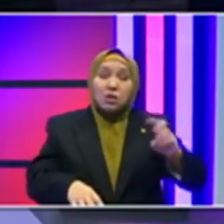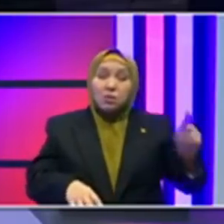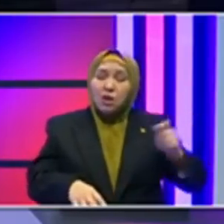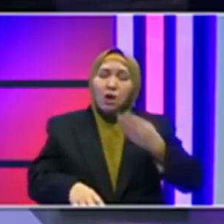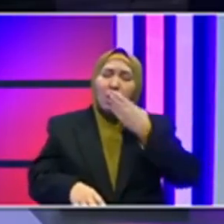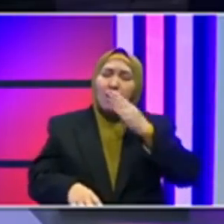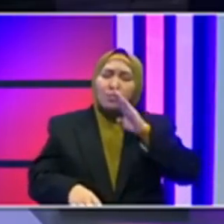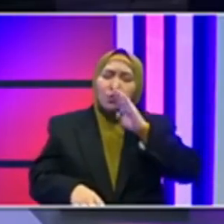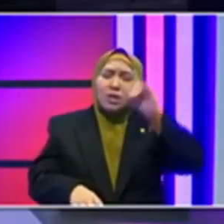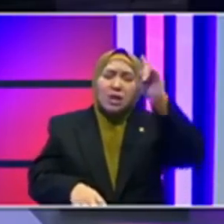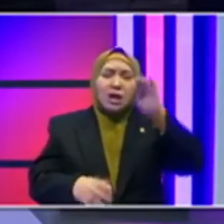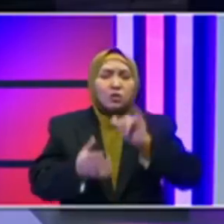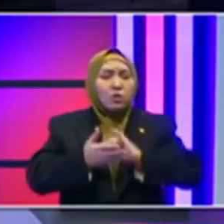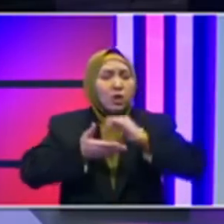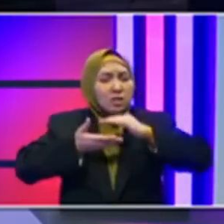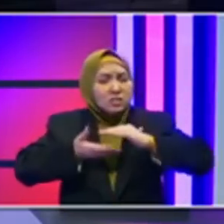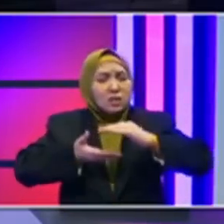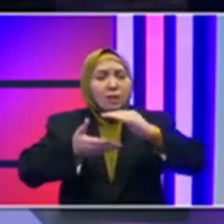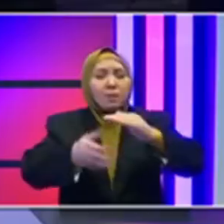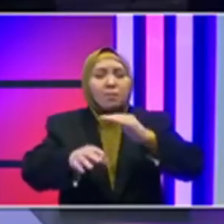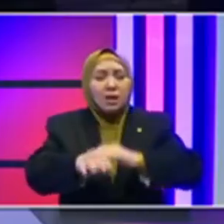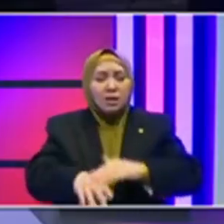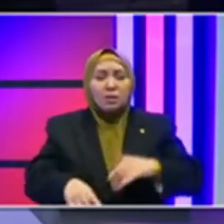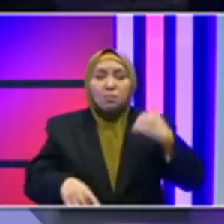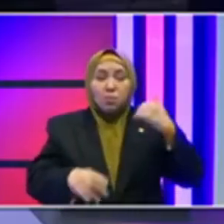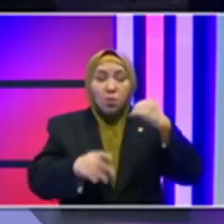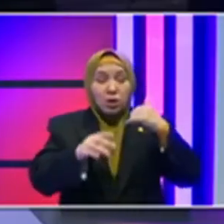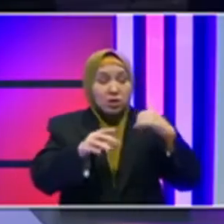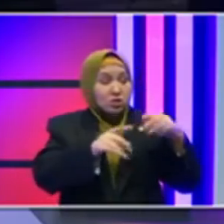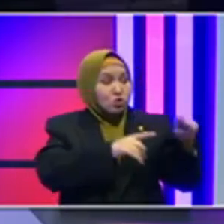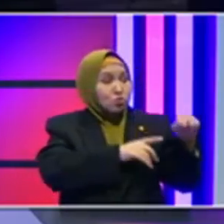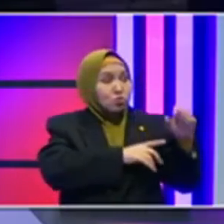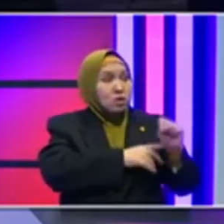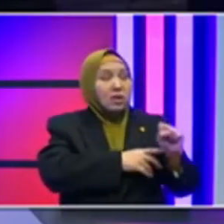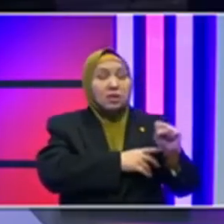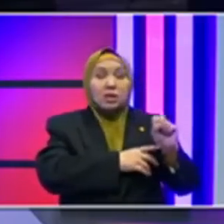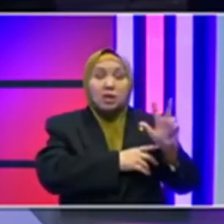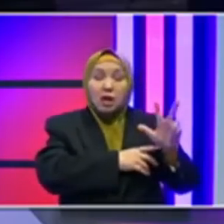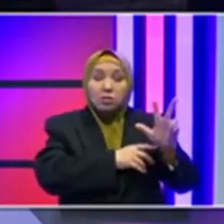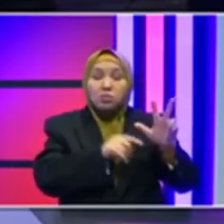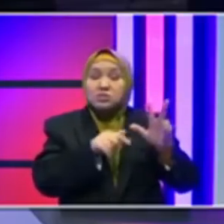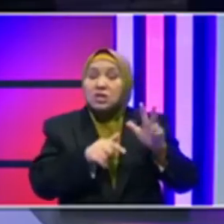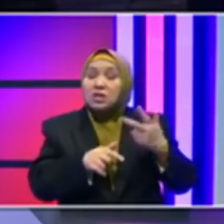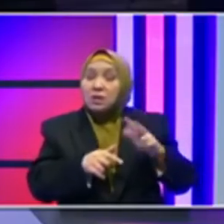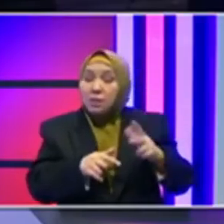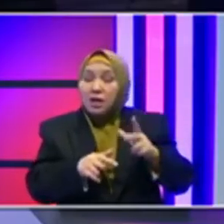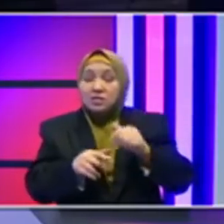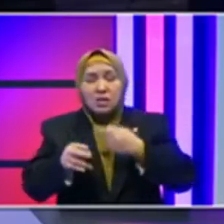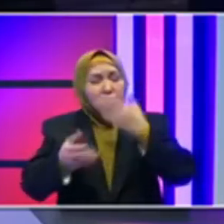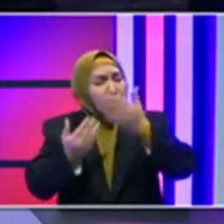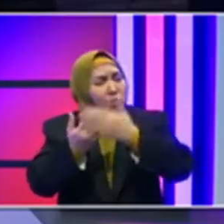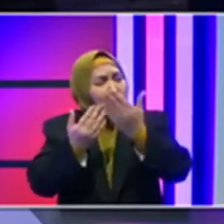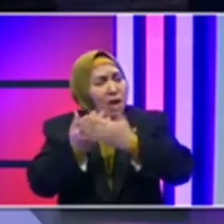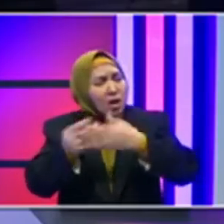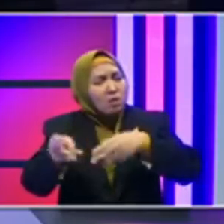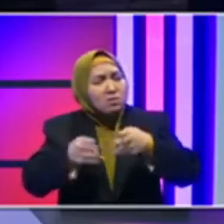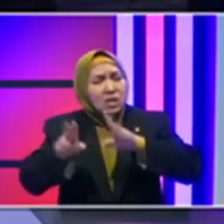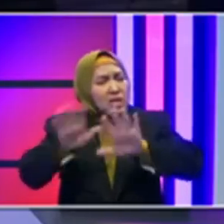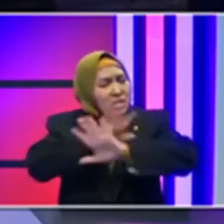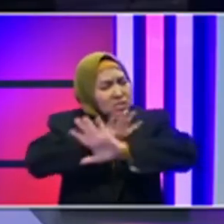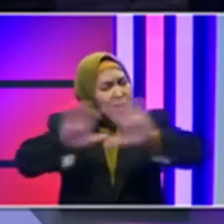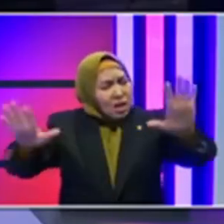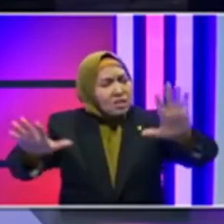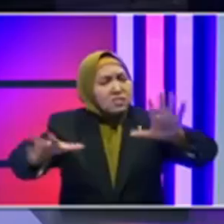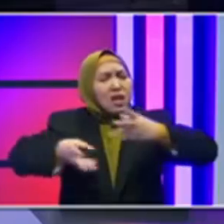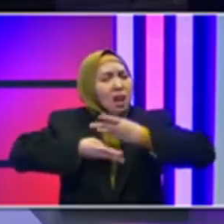itu yang disampaikan pada halaman 313 Nabi Musa minta agak dimudahkan urusan dijelaskan percakapannya